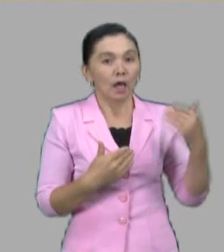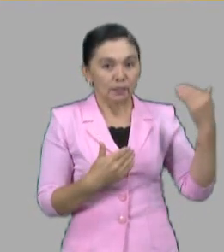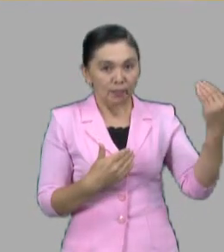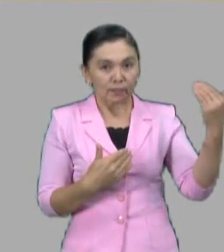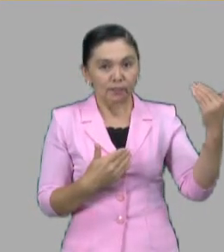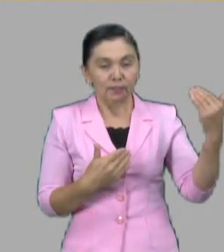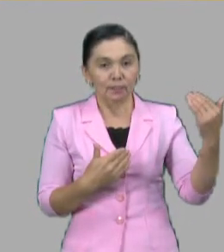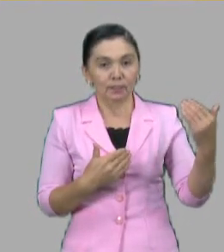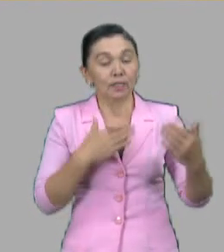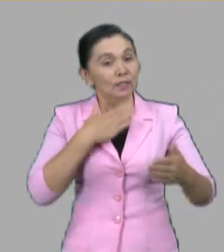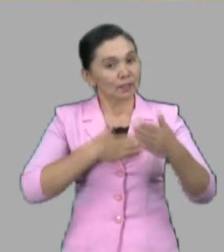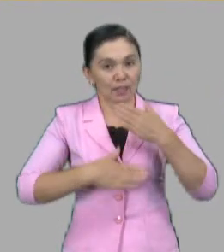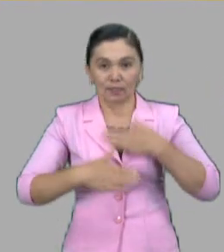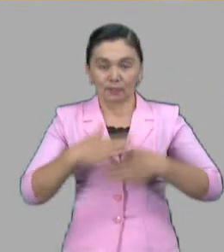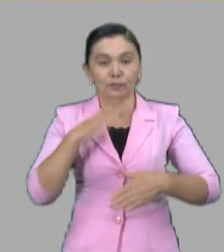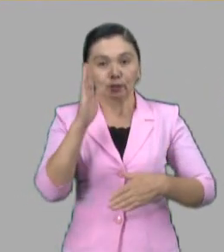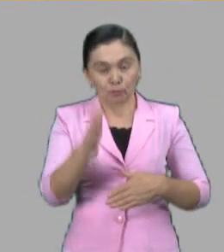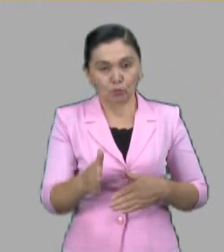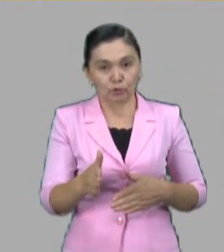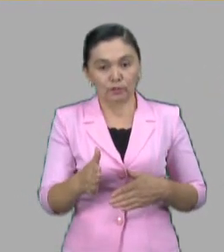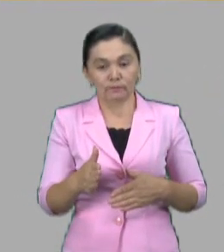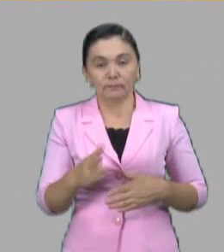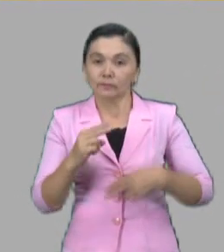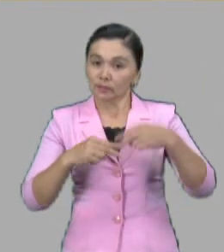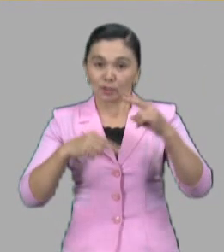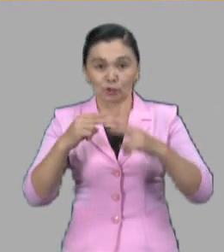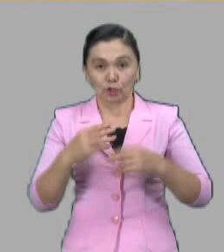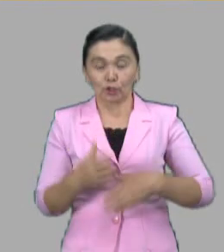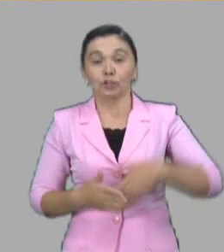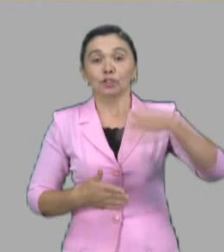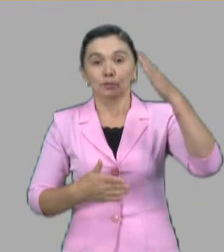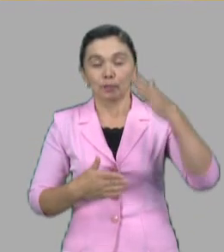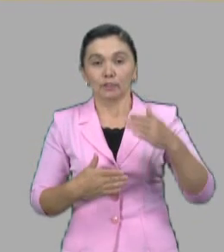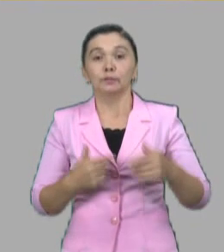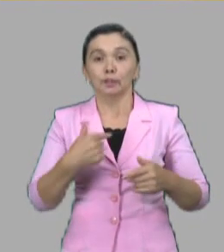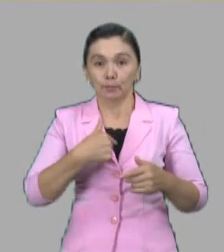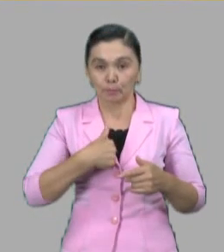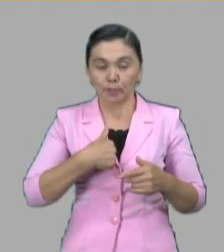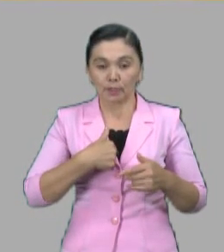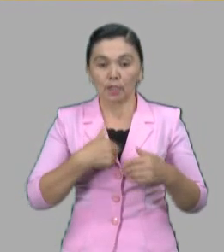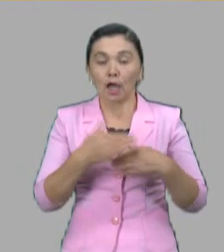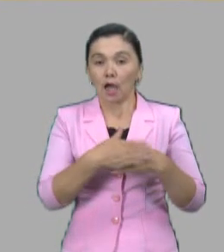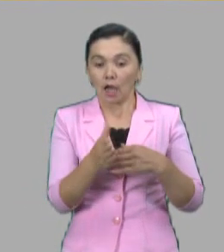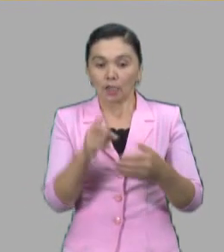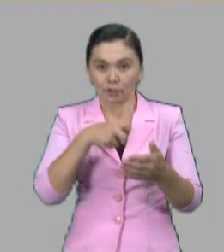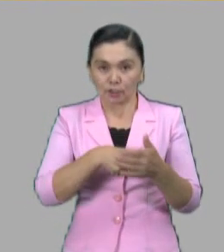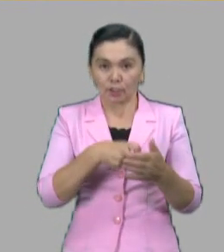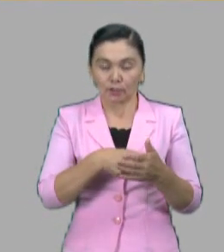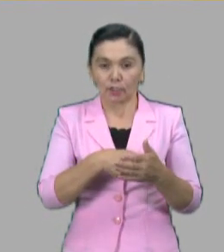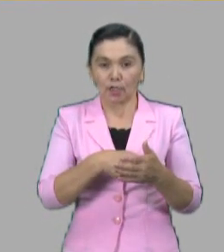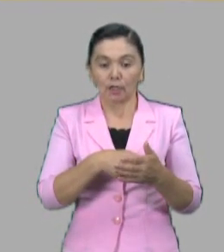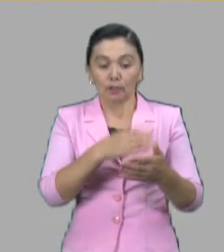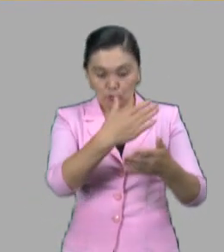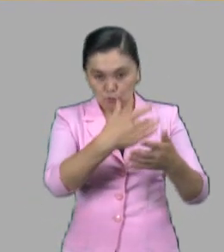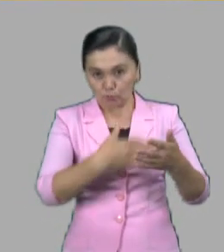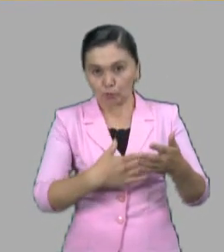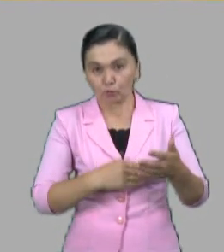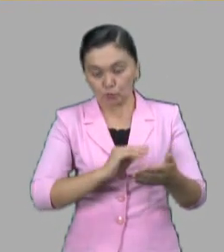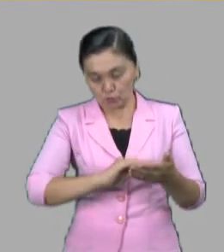калышат. Көңүлдөрү көтөрүлөт. Мен ачык катка төмөнкүдөй